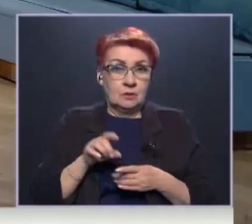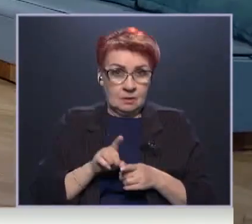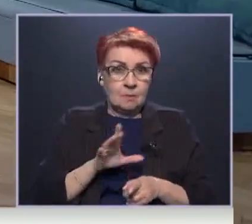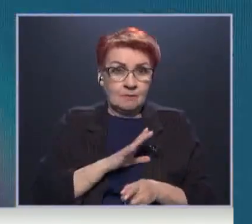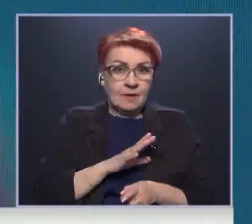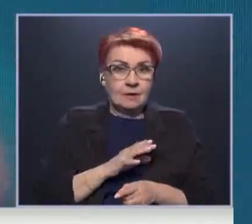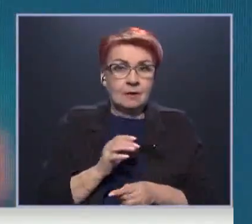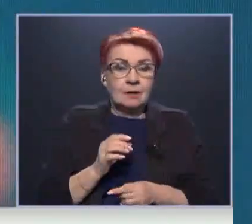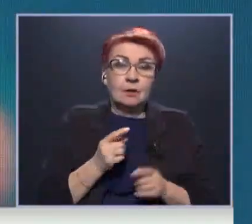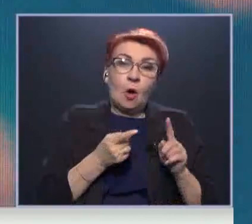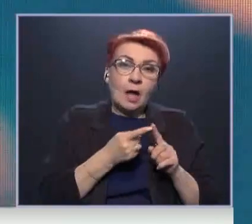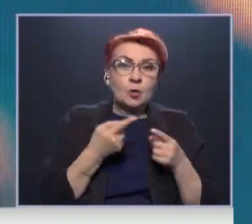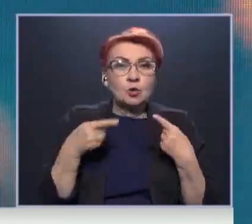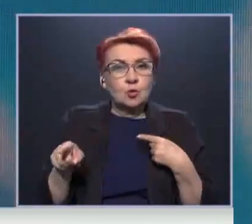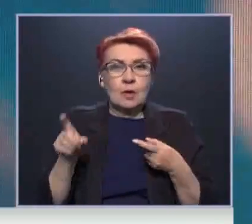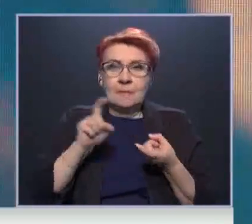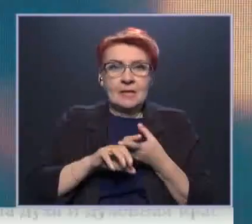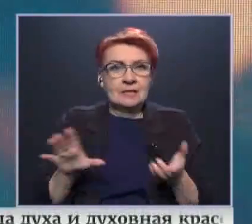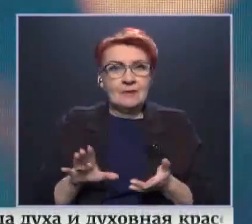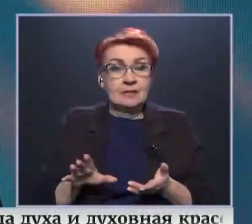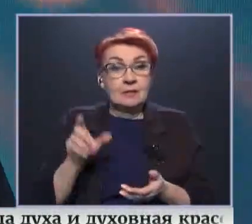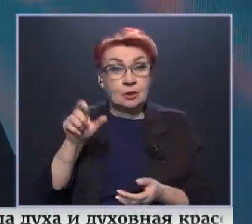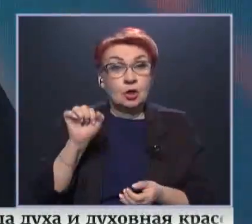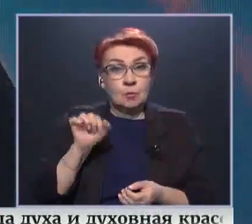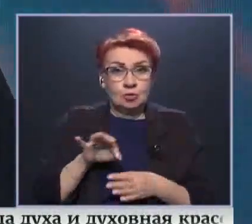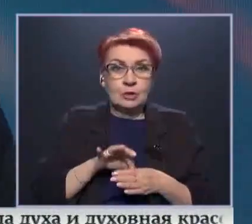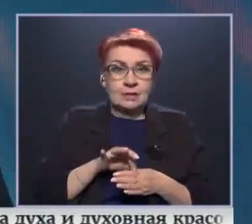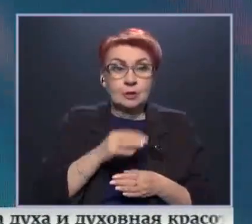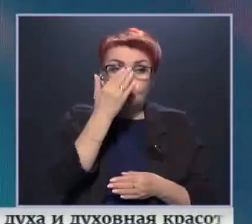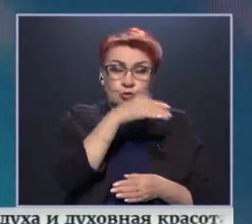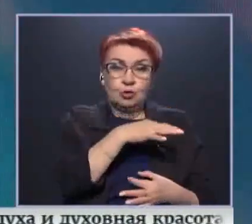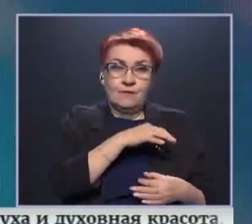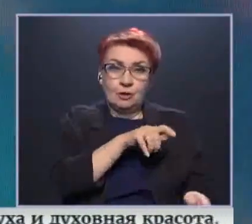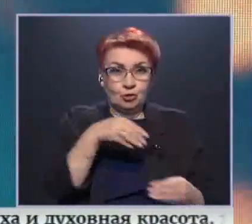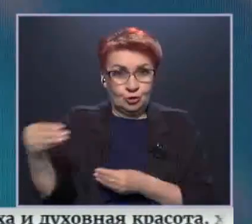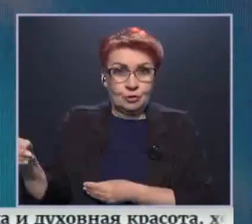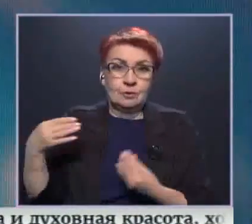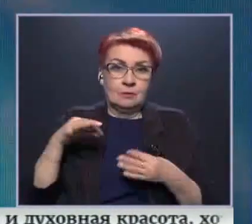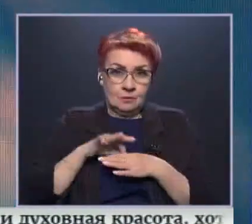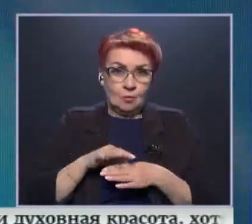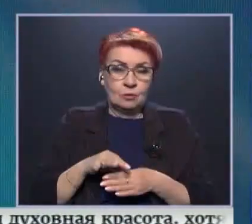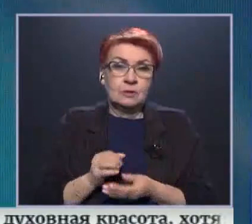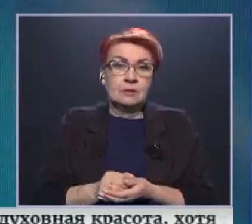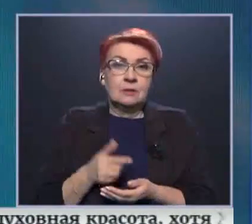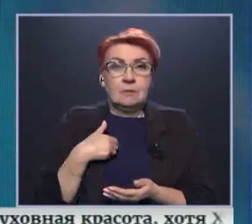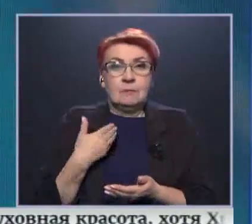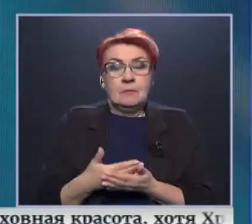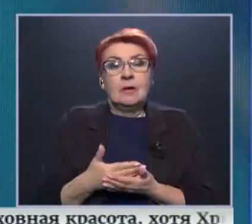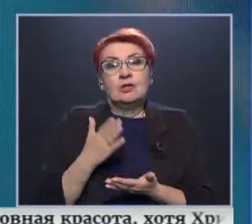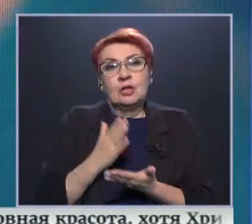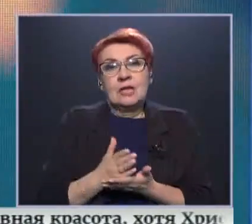другим никак не связано. Так. Человек может носить чужие вещи. И сейчас, мне кажется, вообще к этому есть, ну,